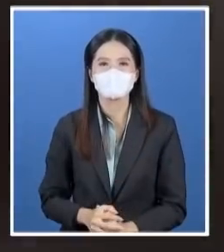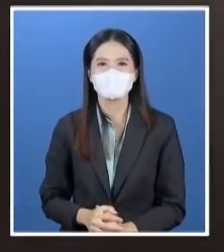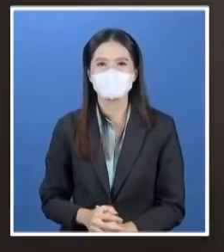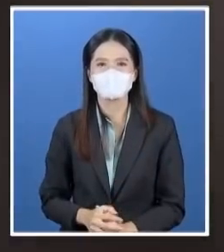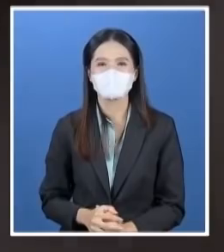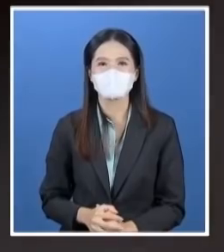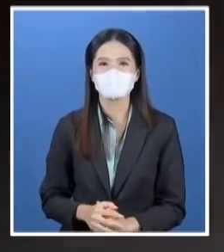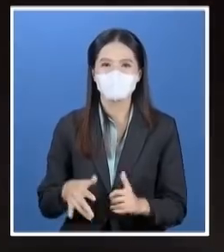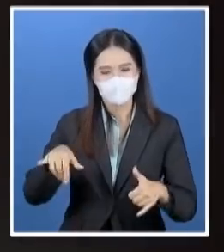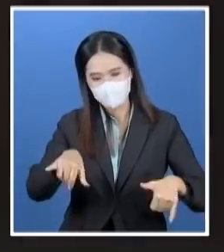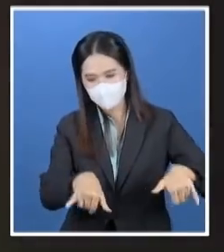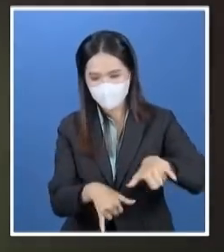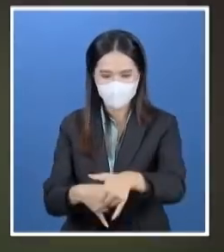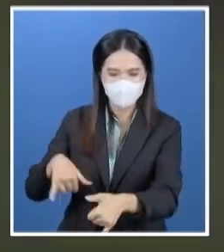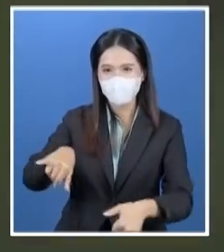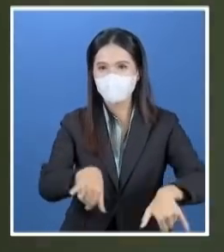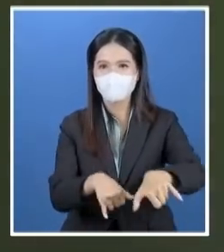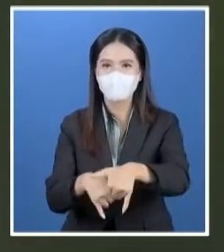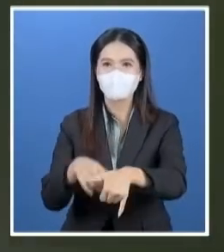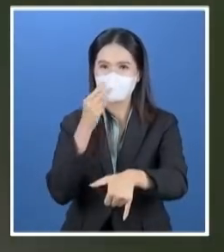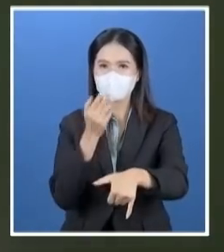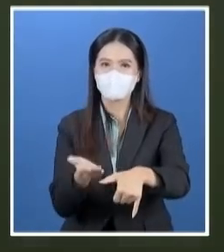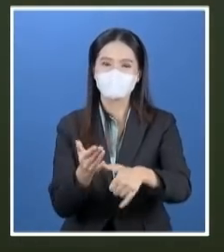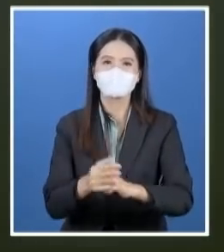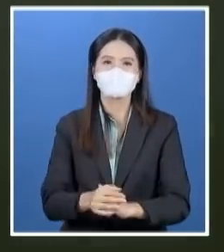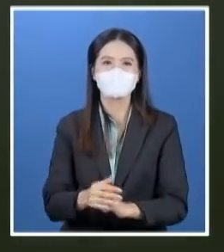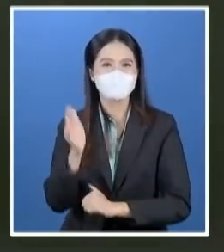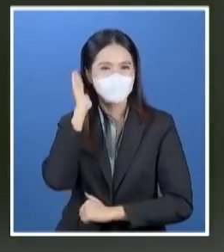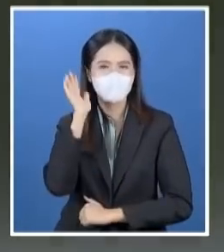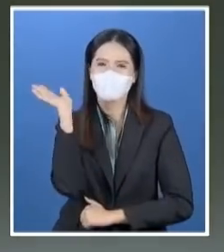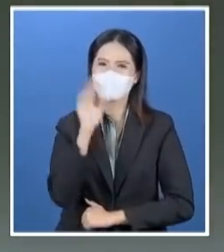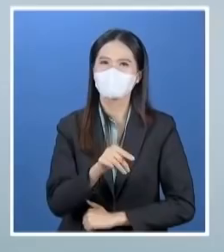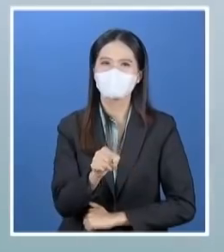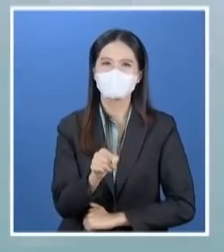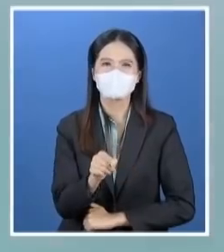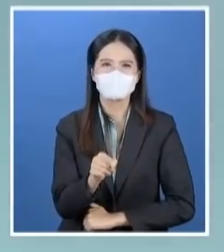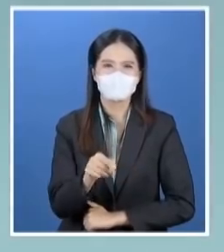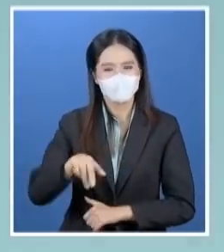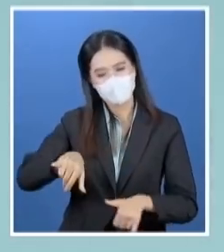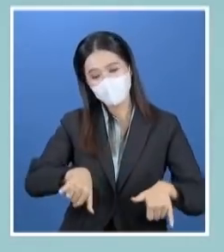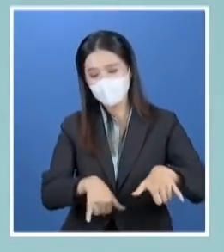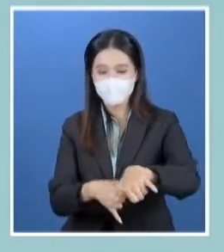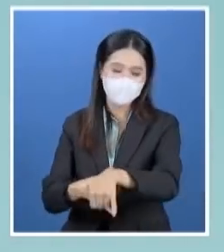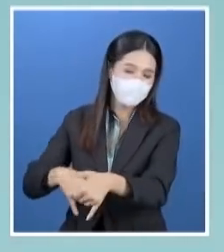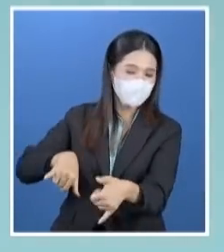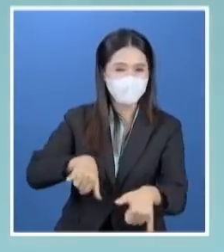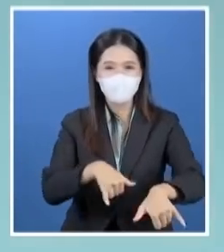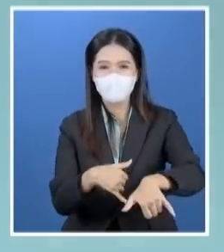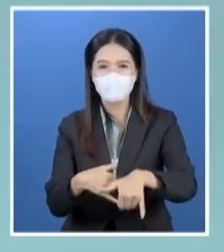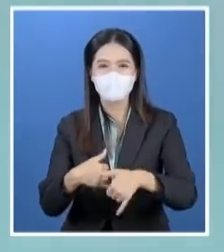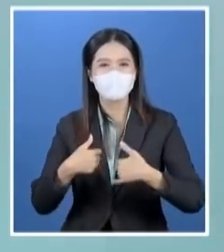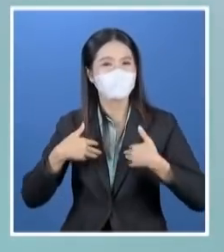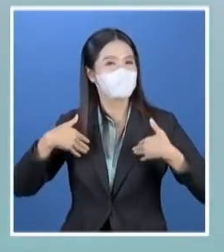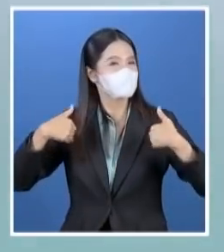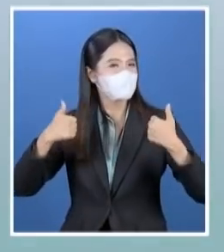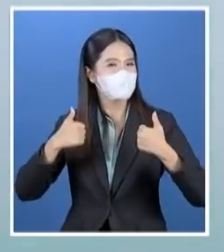ี่ฮะแช่กันเป็นออนเซนเลยจ้าดูนะฮะแล้วพ่อหนุ่มคนนี้ก็บอกโอ้โห มันแหวกว่าอย่างมีความสุข ก็เป็นลิงทะเล